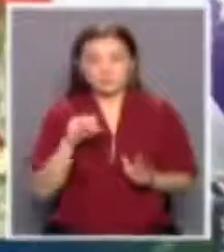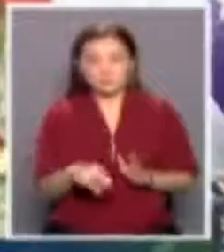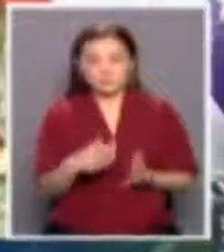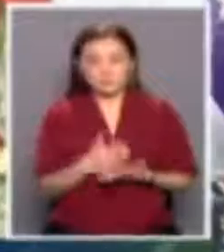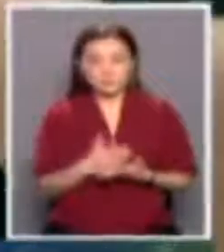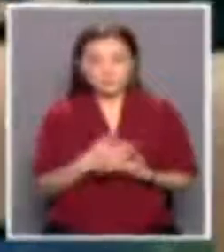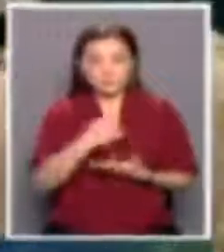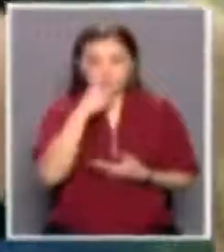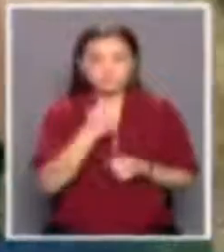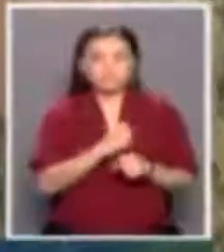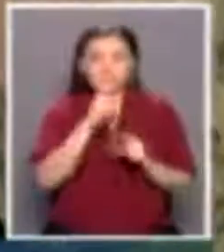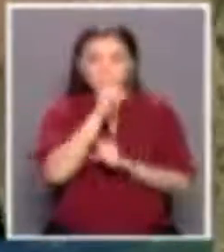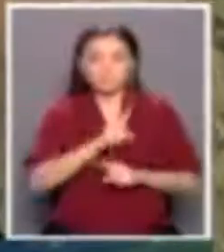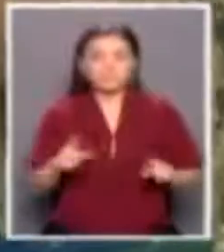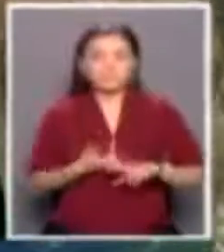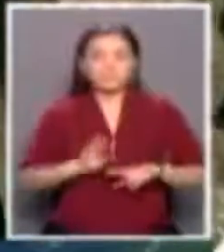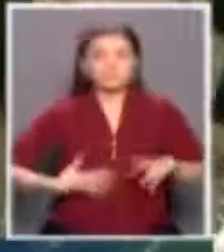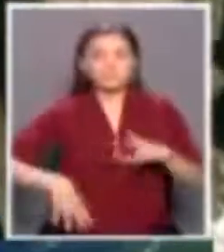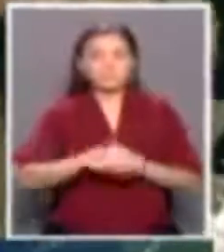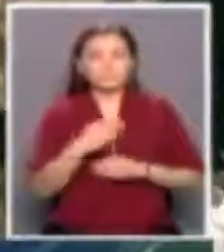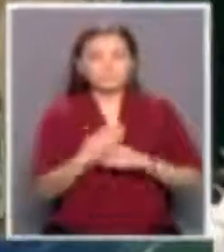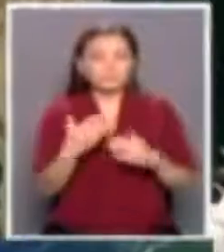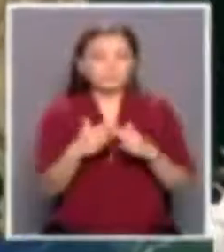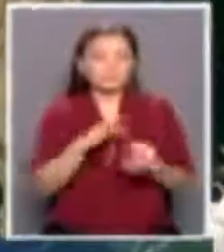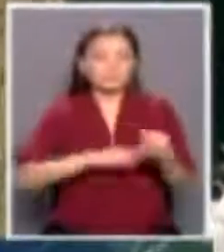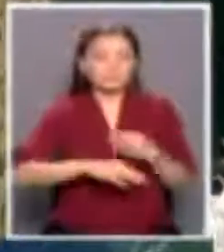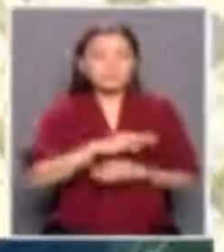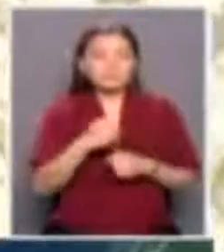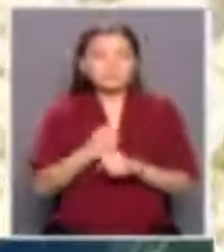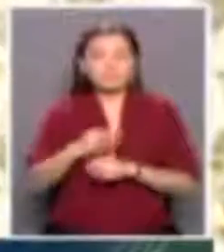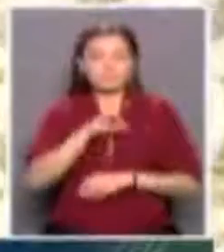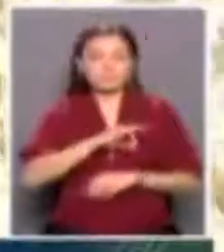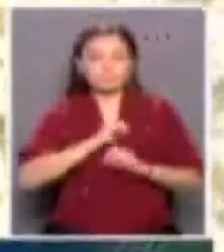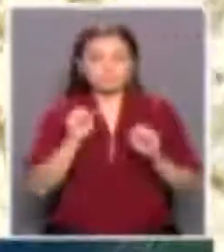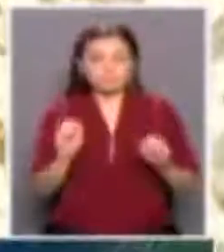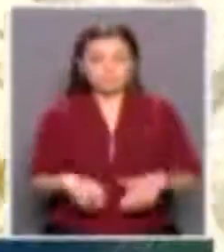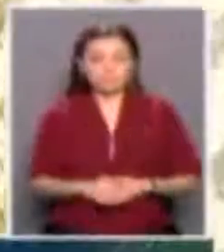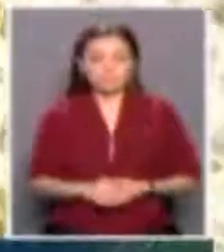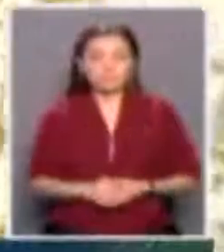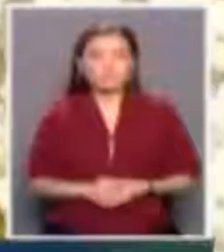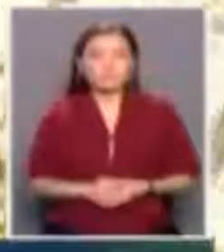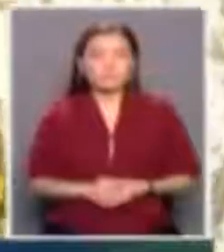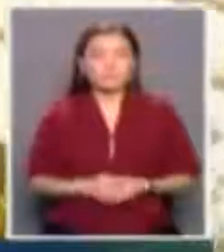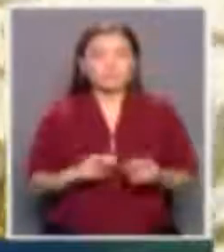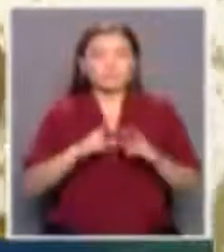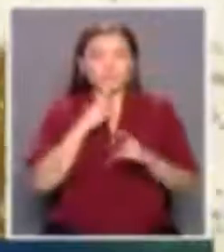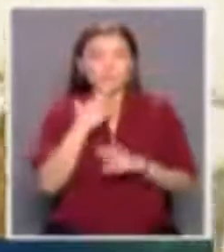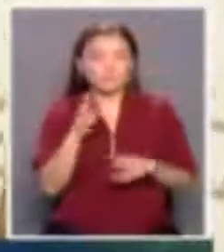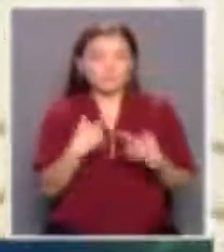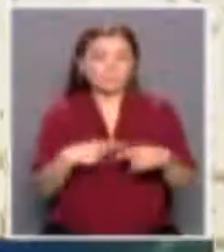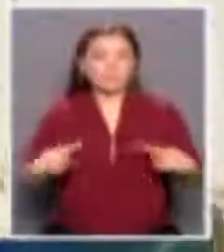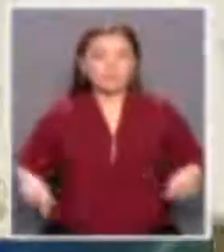жуықтаған. Бұйымдарының ерекшелігі сол, бәрі де үйдегі қажетсіз болған ұсақ түйектен дайындалған. Бір-біріне ұқсамайды